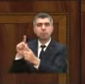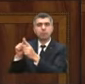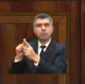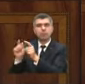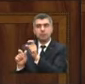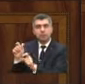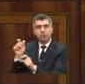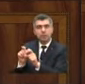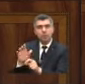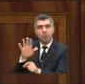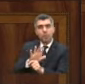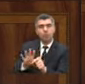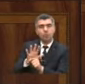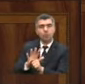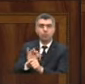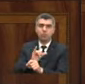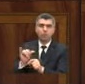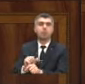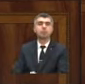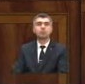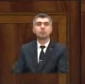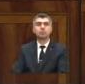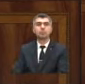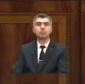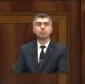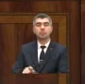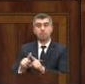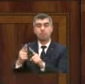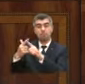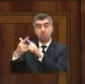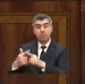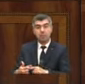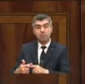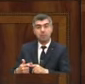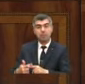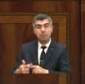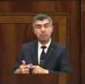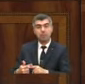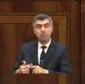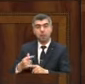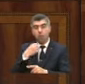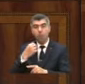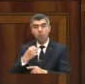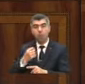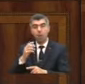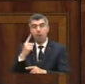النجاعة والآثار على الفئات المستهدفة. كما أن مشكل التمويل مطروح، التمويل اللي كاين الله 60 مليار ديال الدرهم سنويا